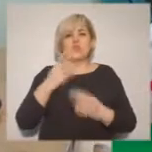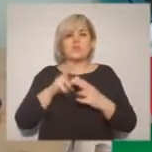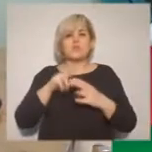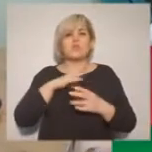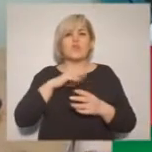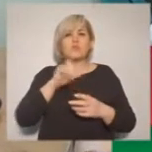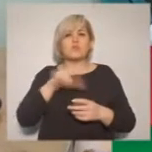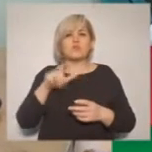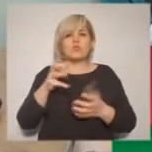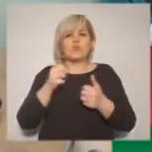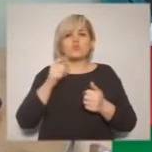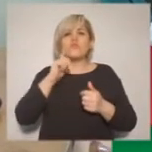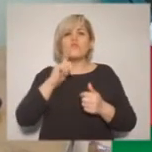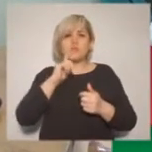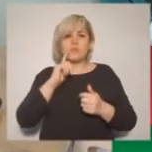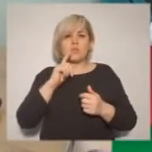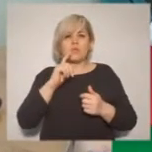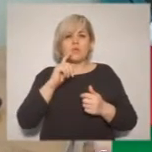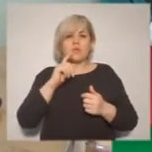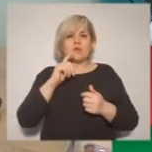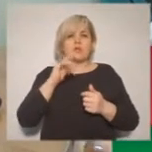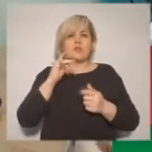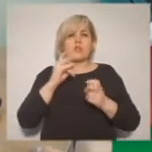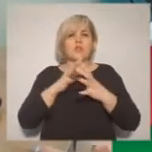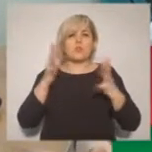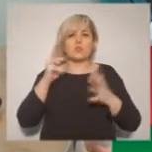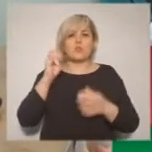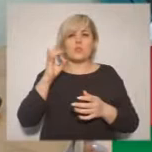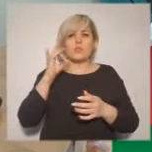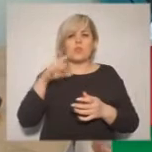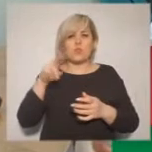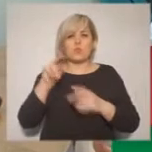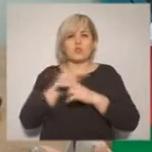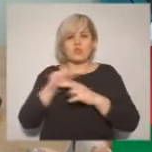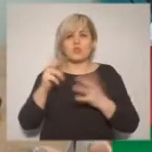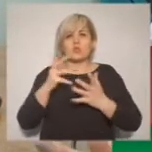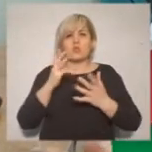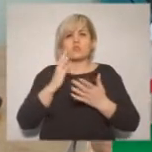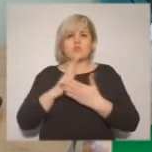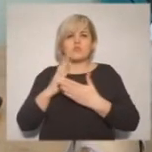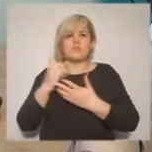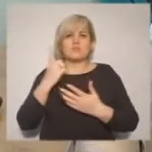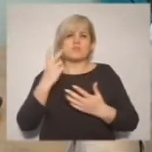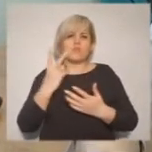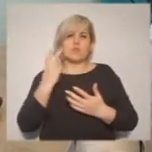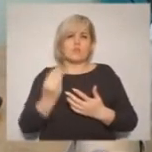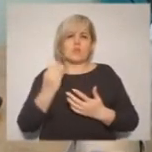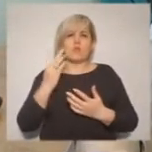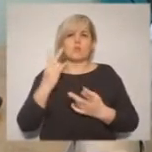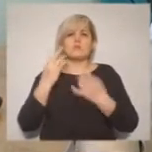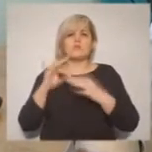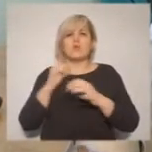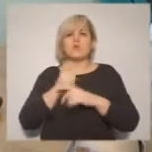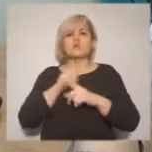получают временные ограничения и небольшой период лечения, который составляет 1-2